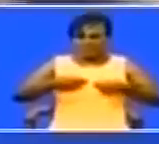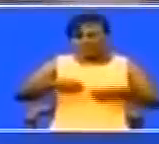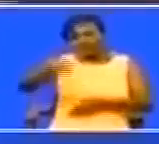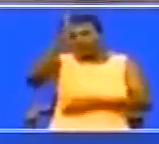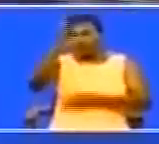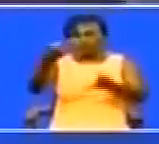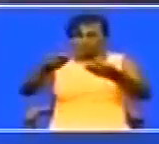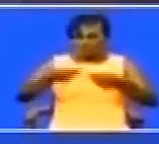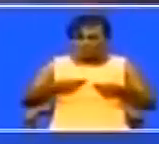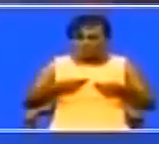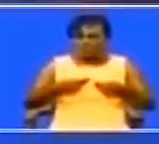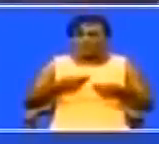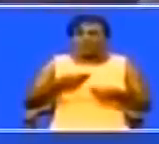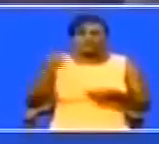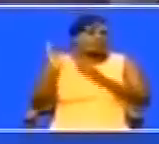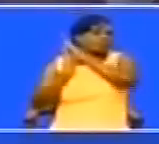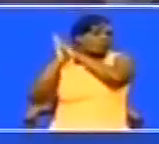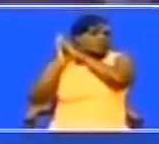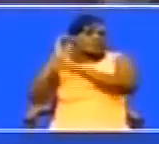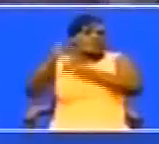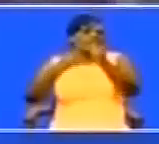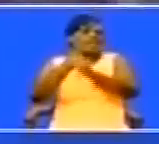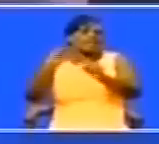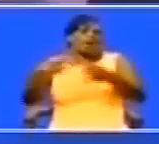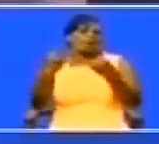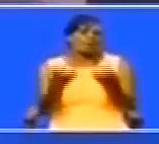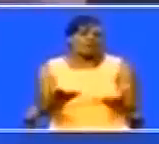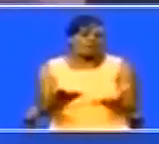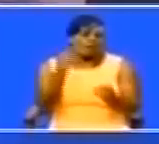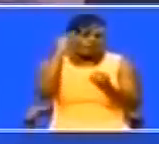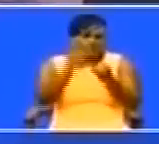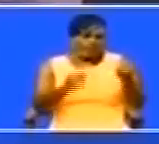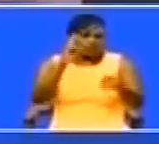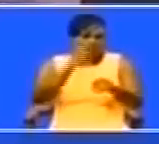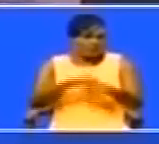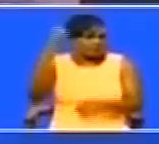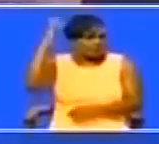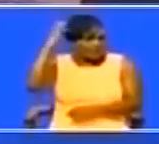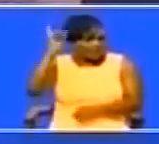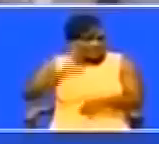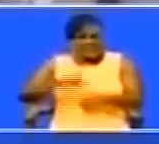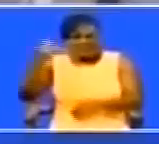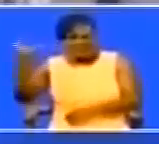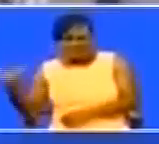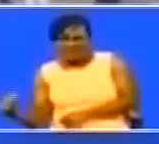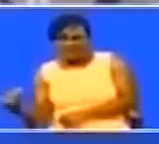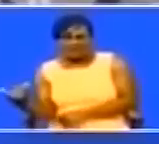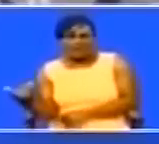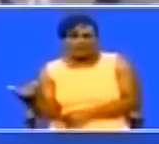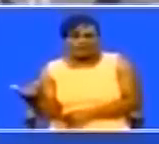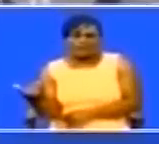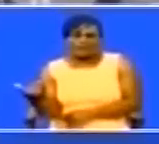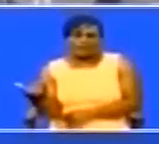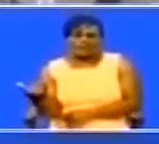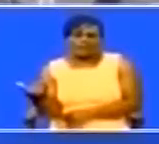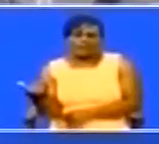Mungu. Hana uhakika amefuga nywele zake kwa miaka mingapi haswa, kwa kuwa mara ya mwisho wembe ulizigusa ni wakati alikuwa mtoto mdogo. Sasa